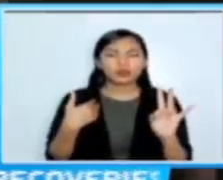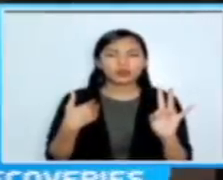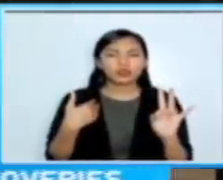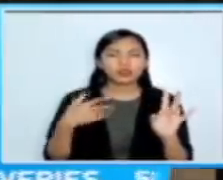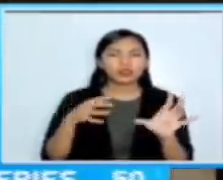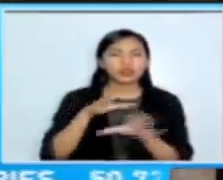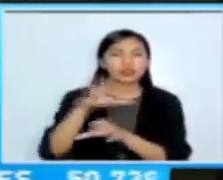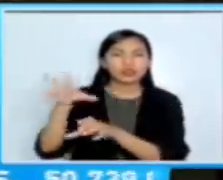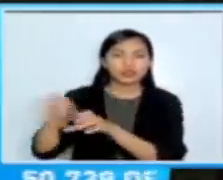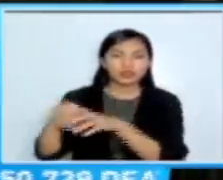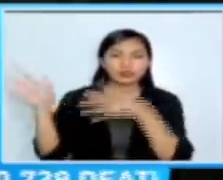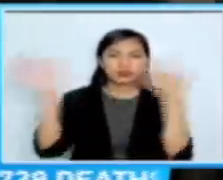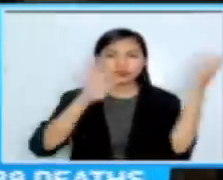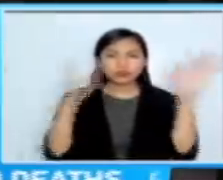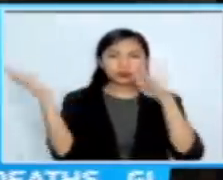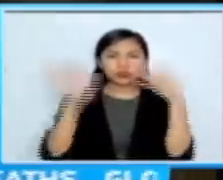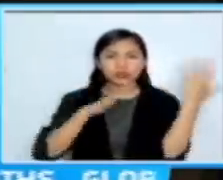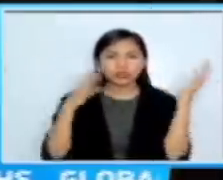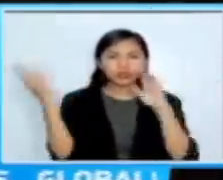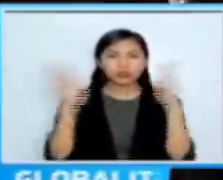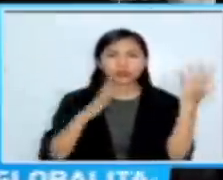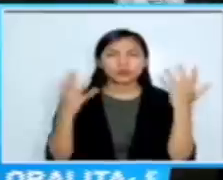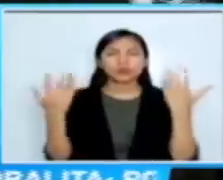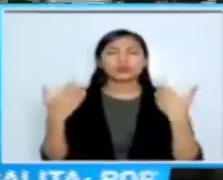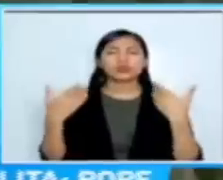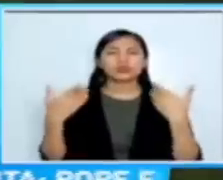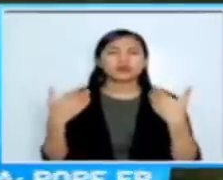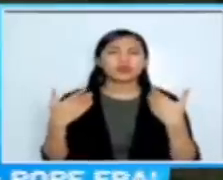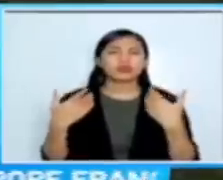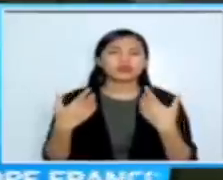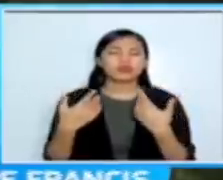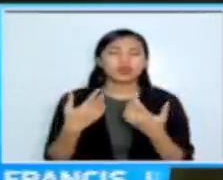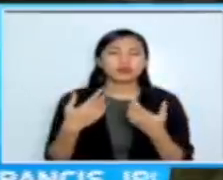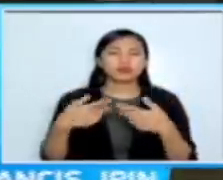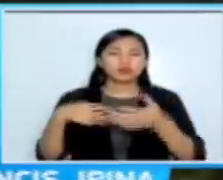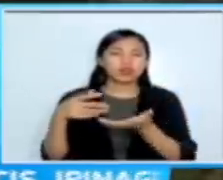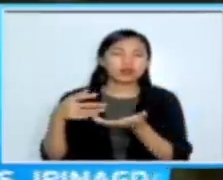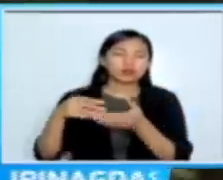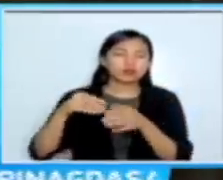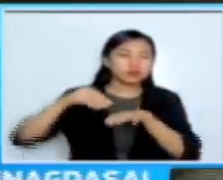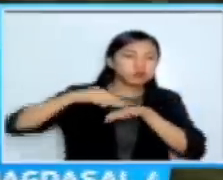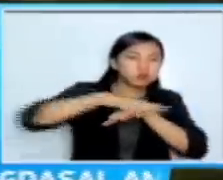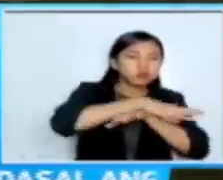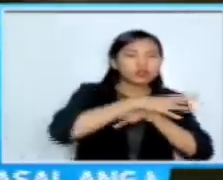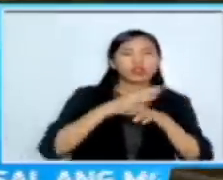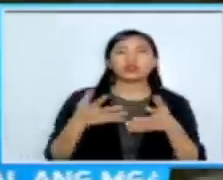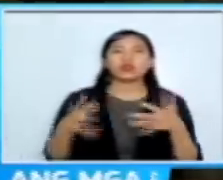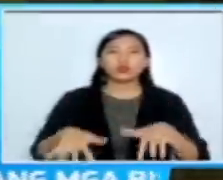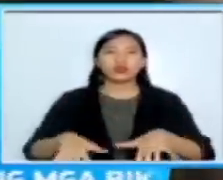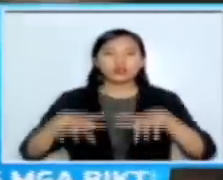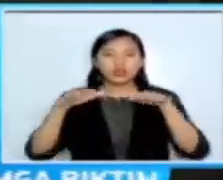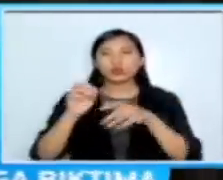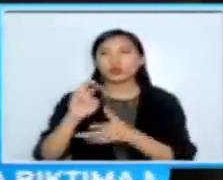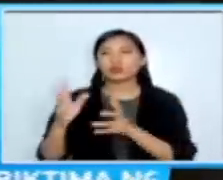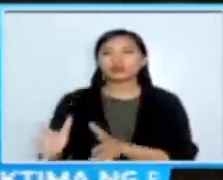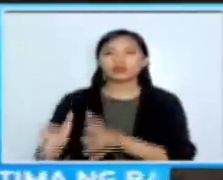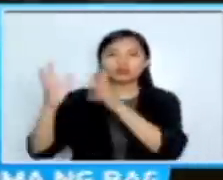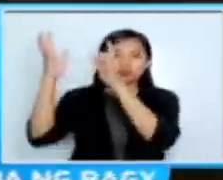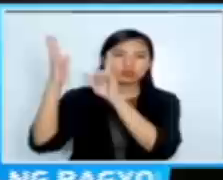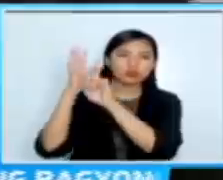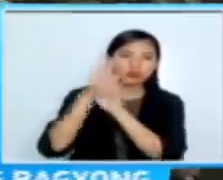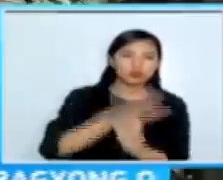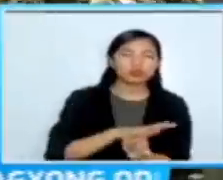bagyo, na wash out ng tubig, yung mga natamaan ng poste, yung mga ganon. 14 bali